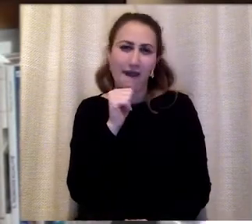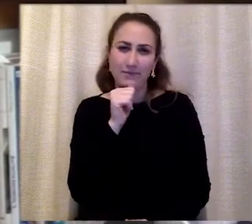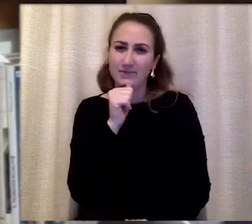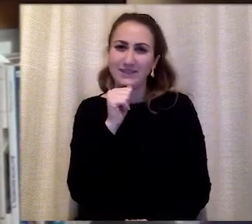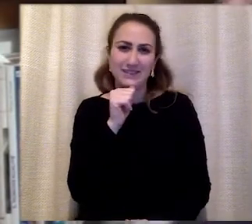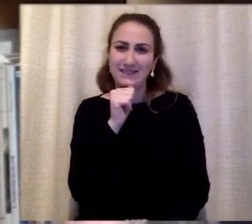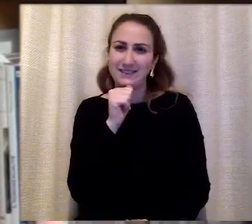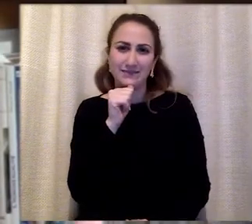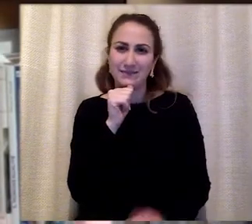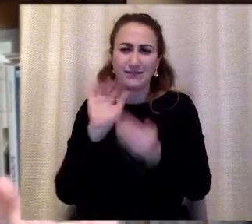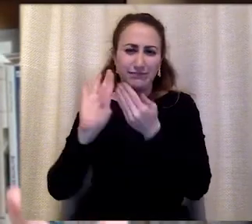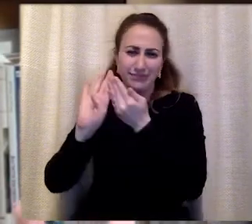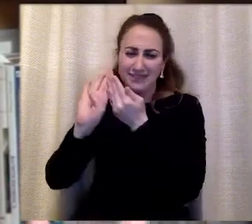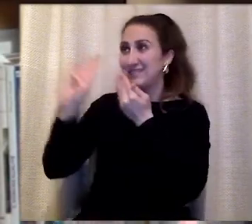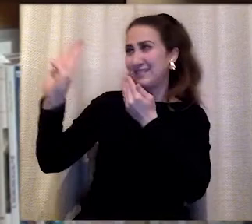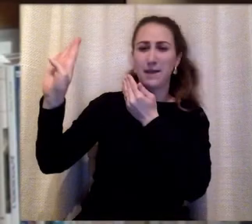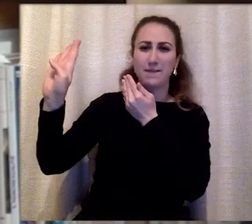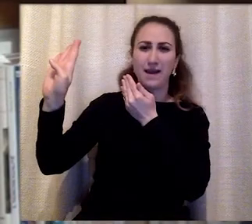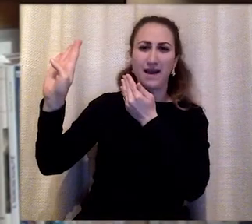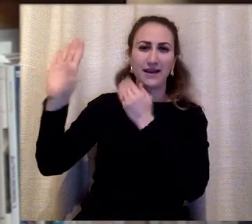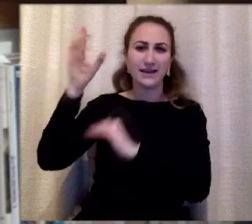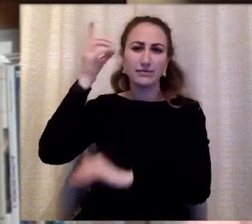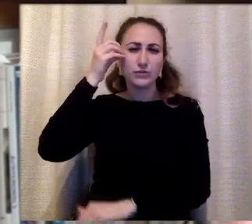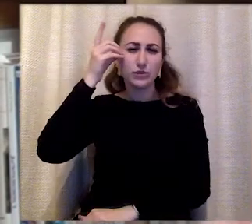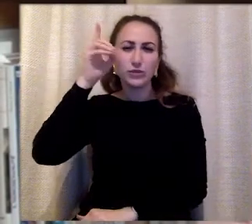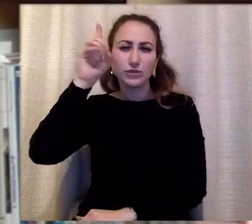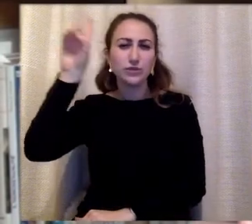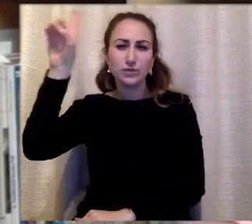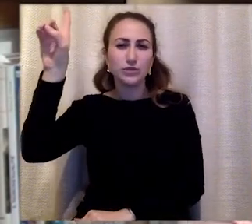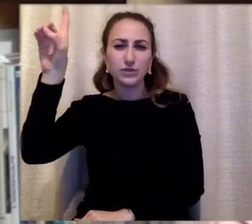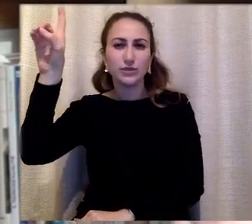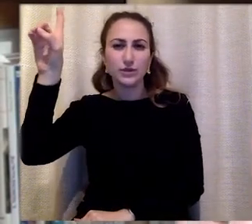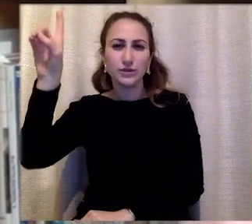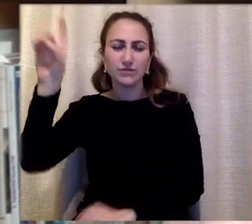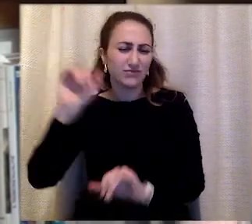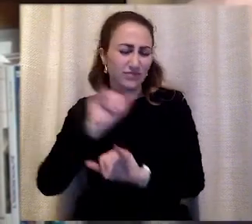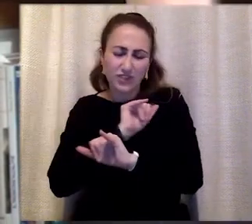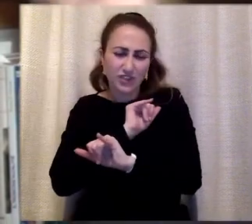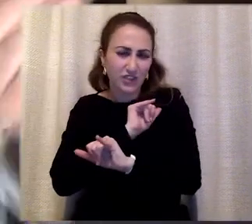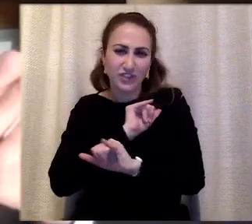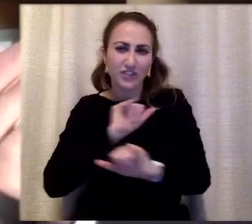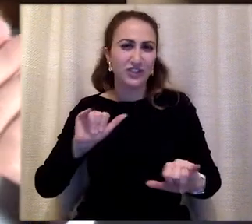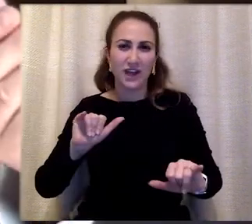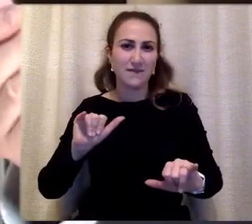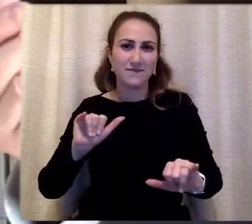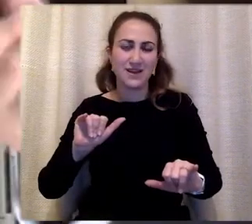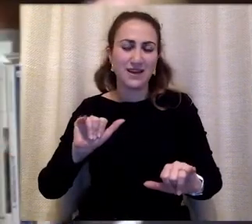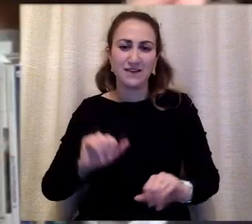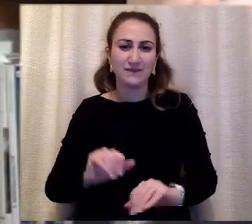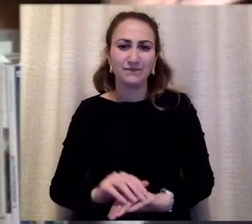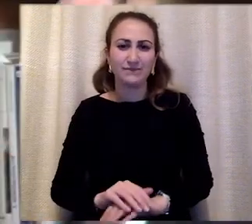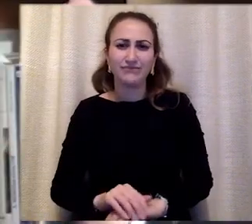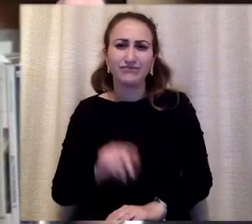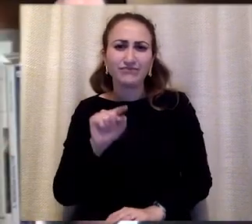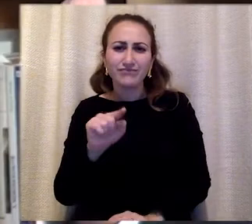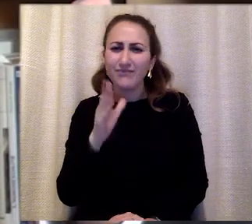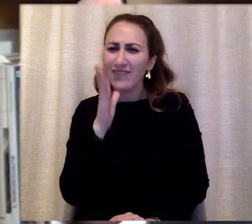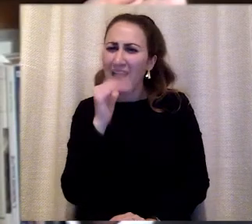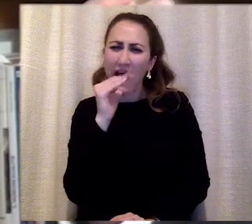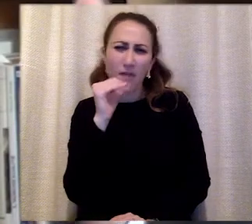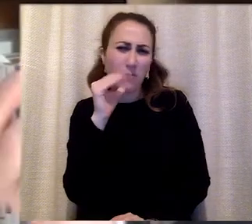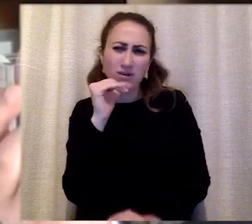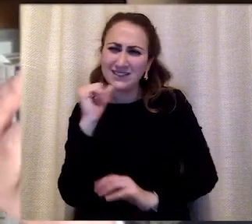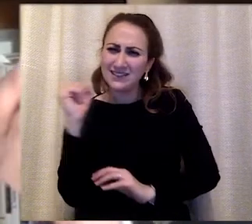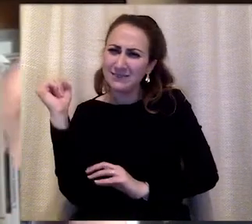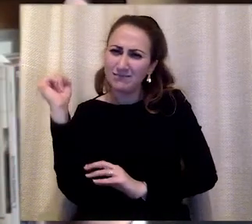tout l'ensemble de ces afflictions ne pourront jamais déborder la source